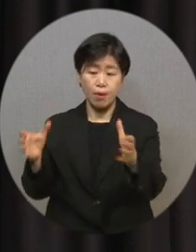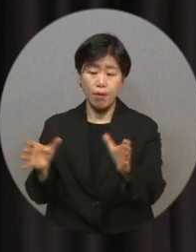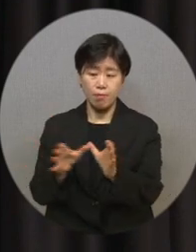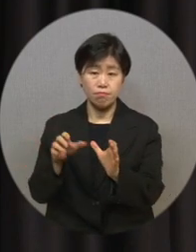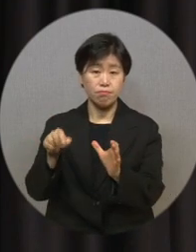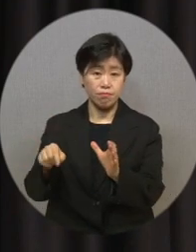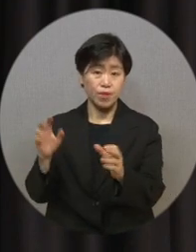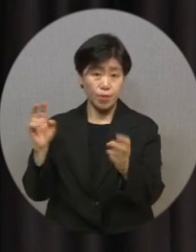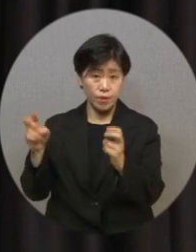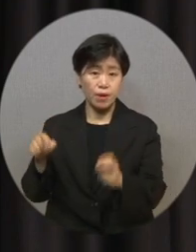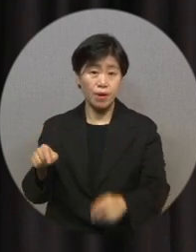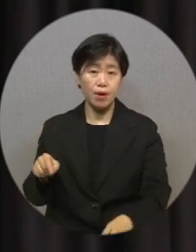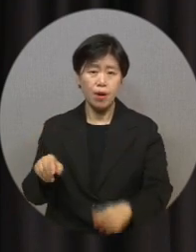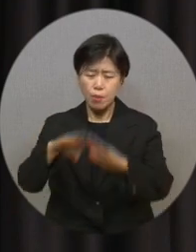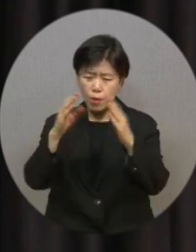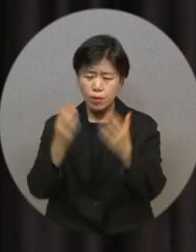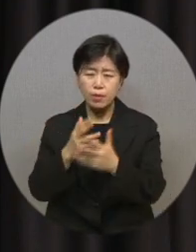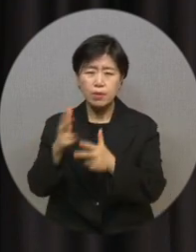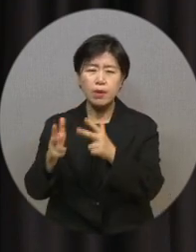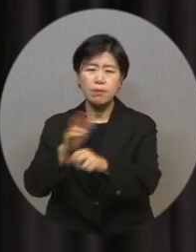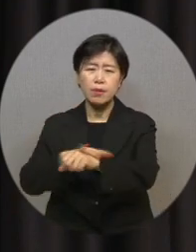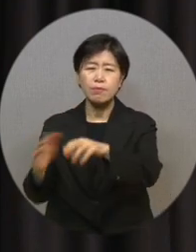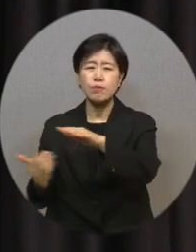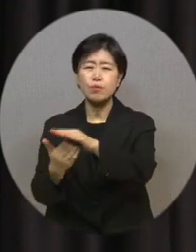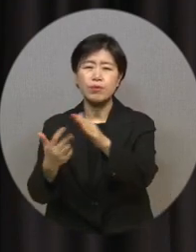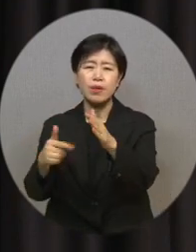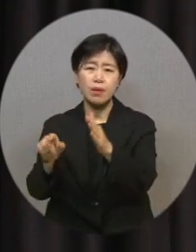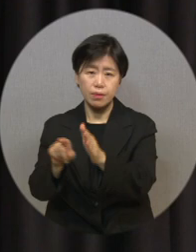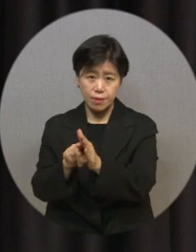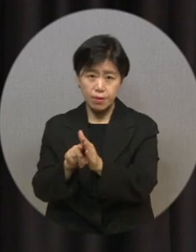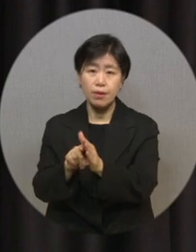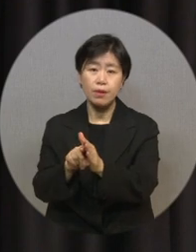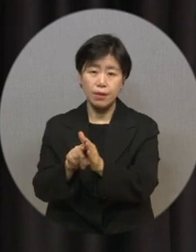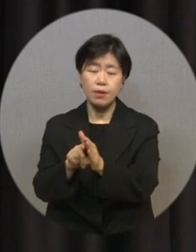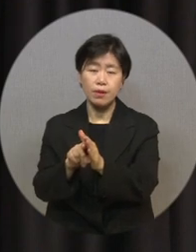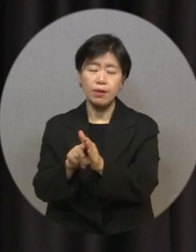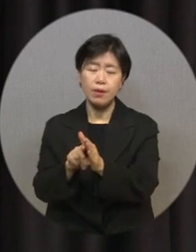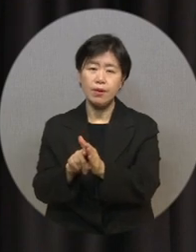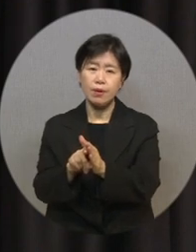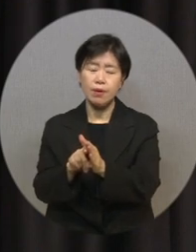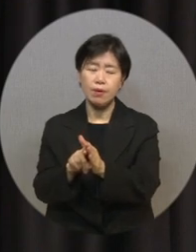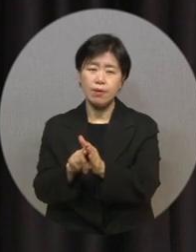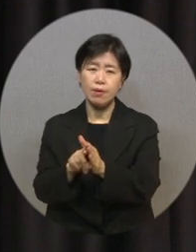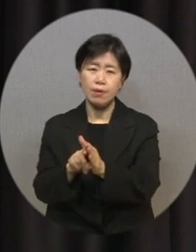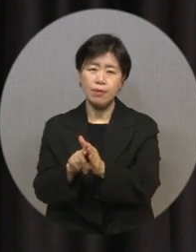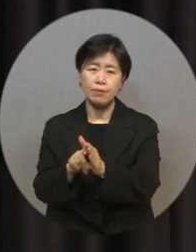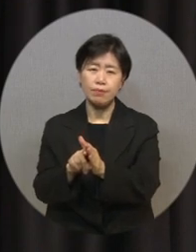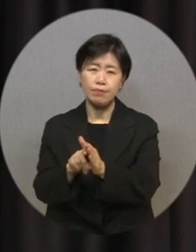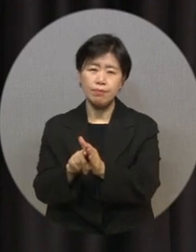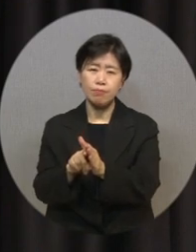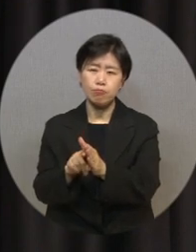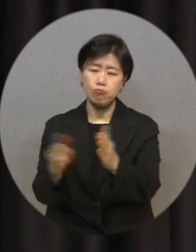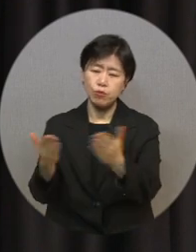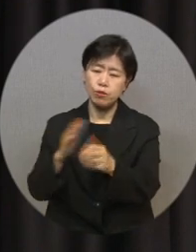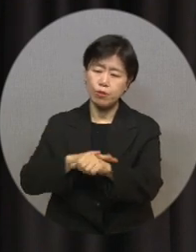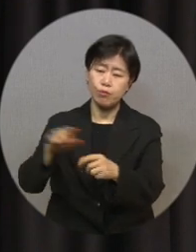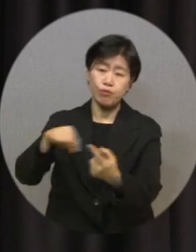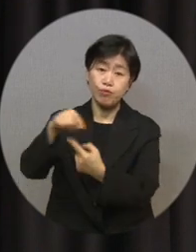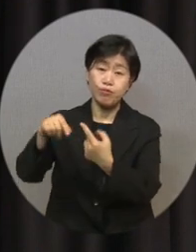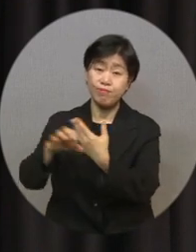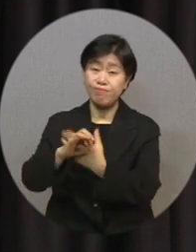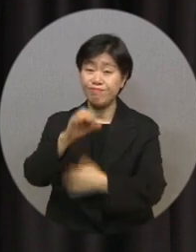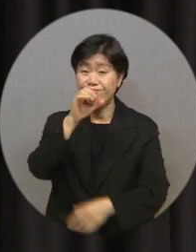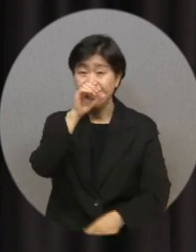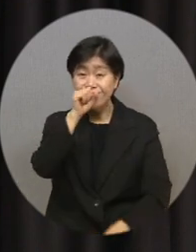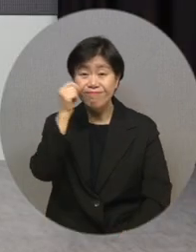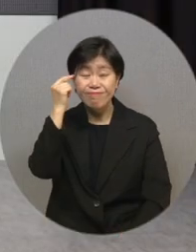그리고 모든 사업을 잘 진행될 수 있도록 적재적소에 잘 갈 수 있도록 어 잘됐으면 좋겠다 이런